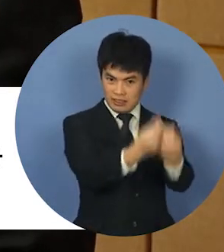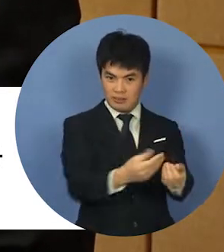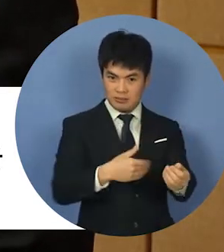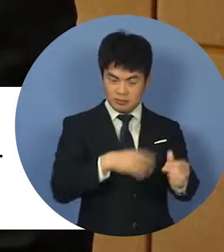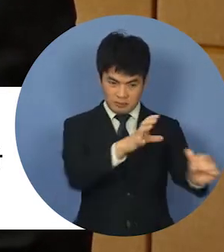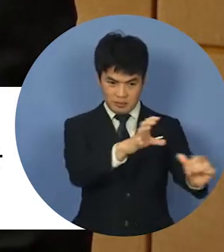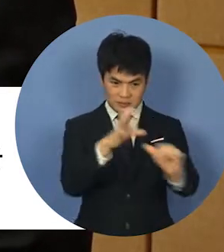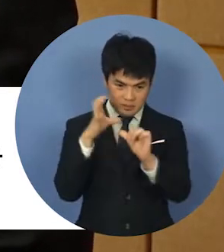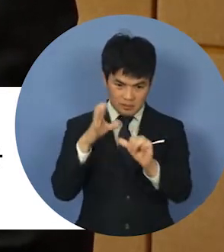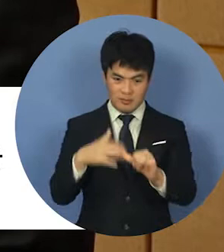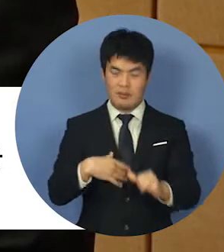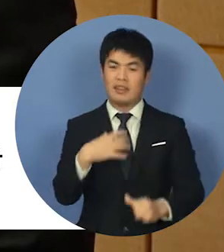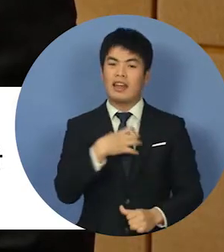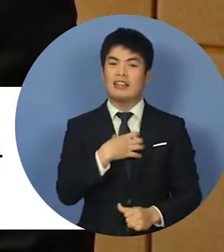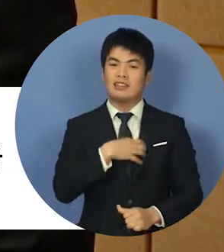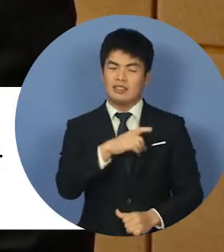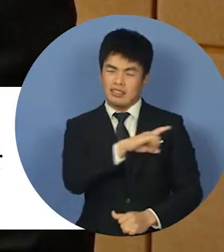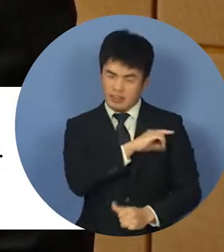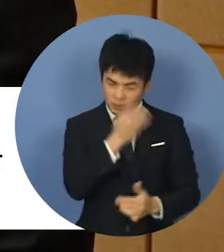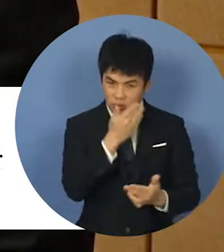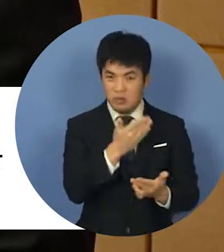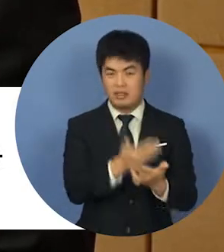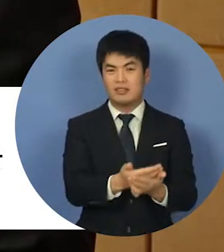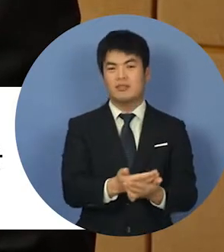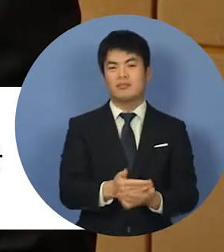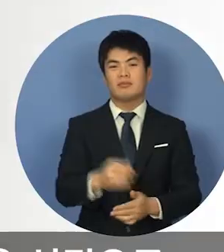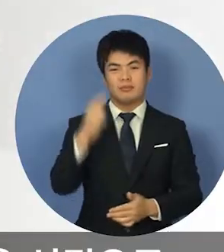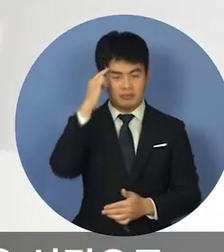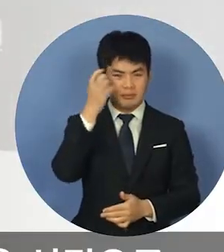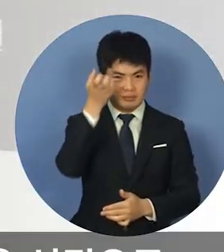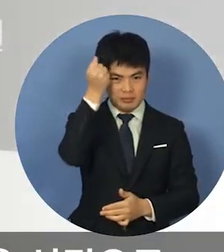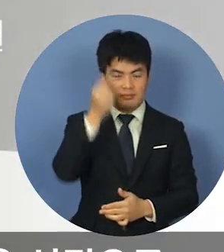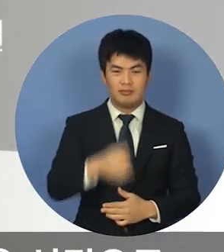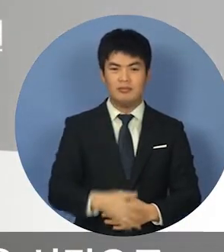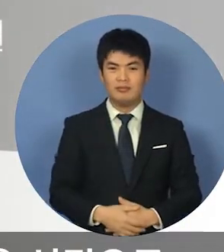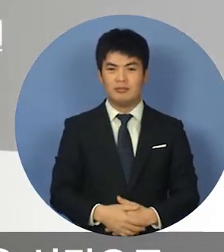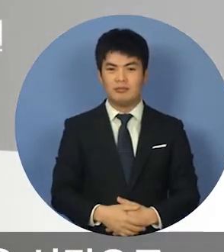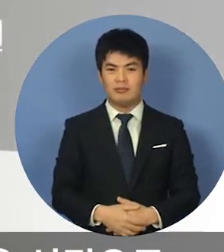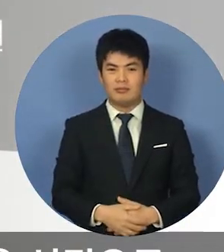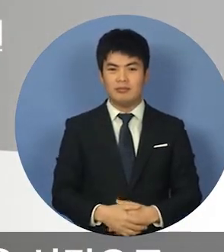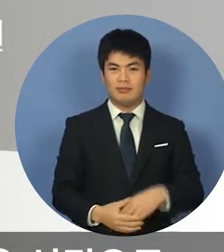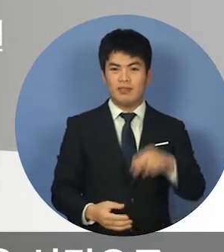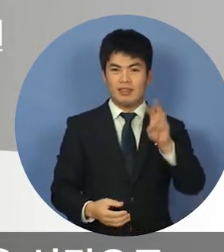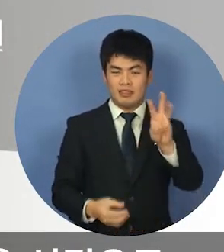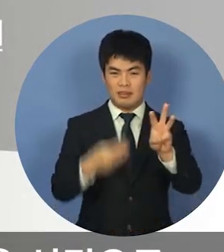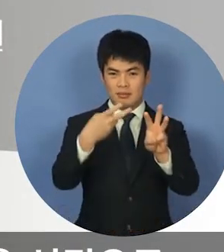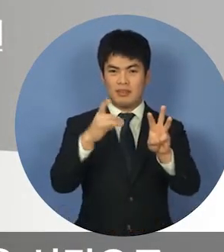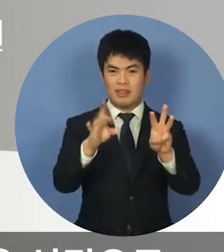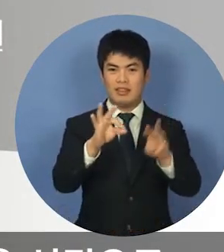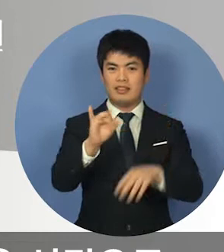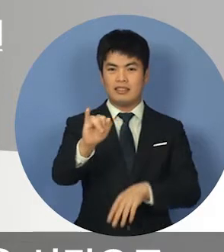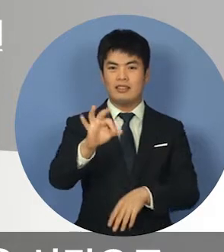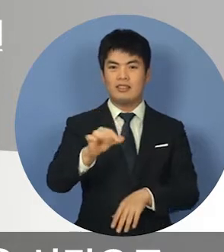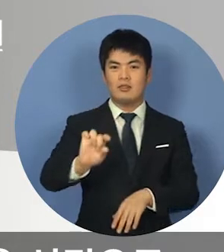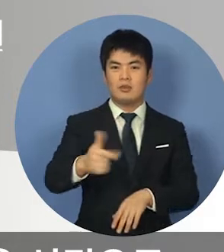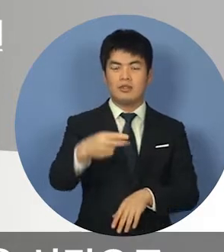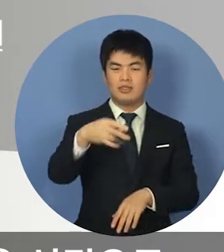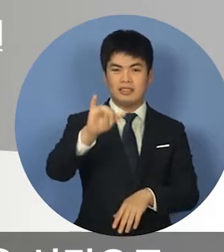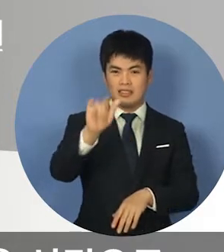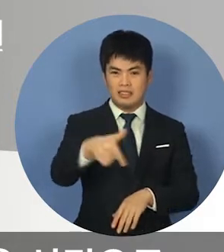견학하여 안전을 최우선으로 하는 공단을 만들도록 하겠습니다. 천안시 시설관리공단 제3대 이원식